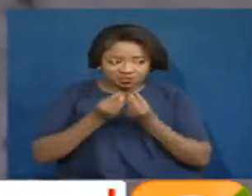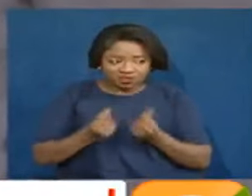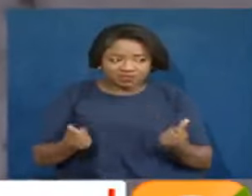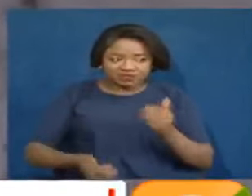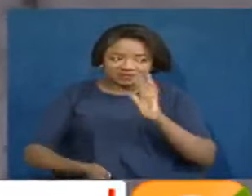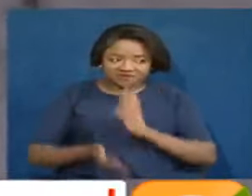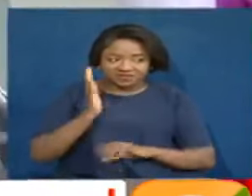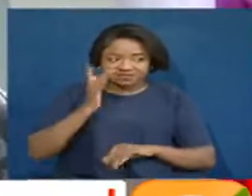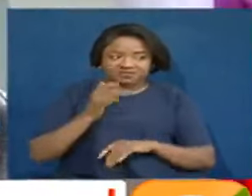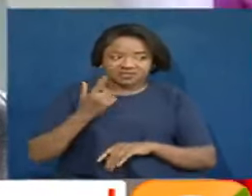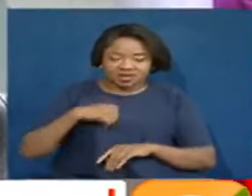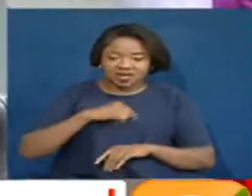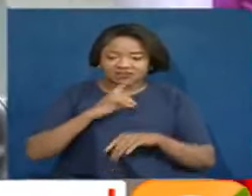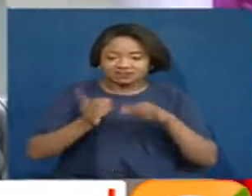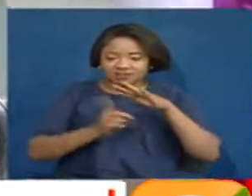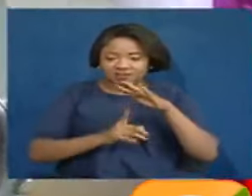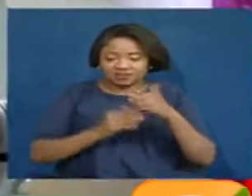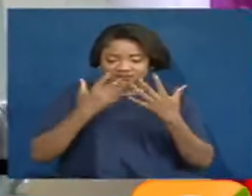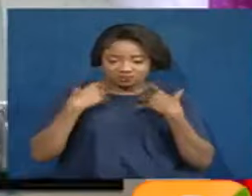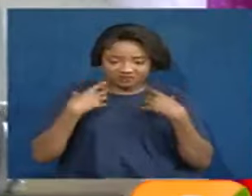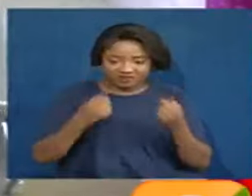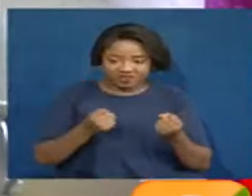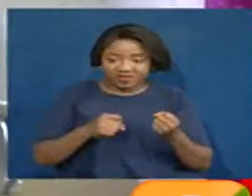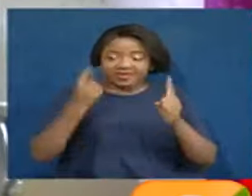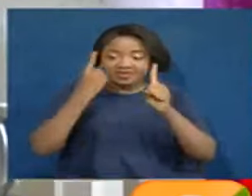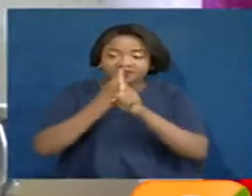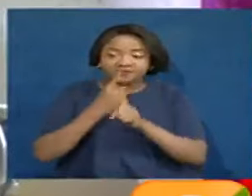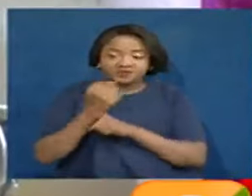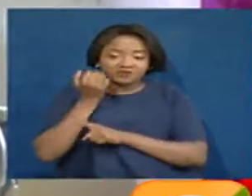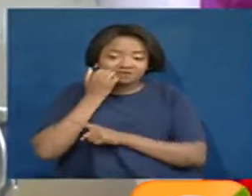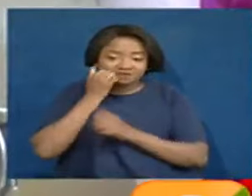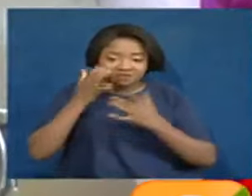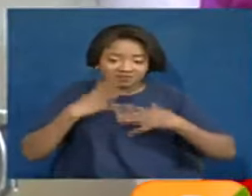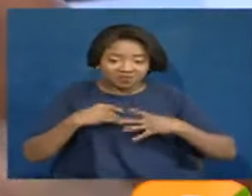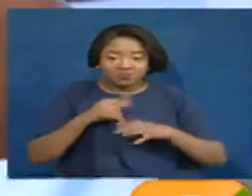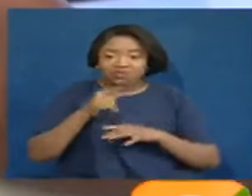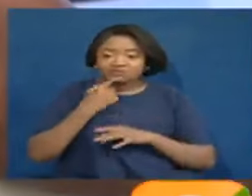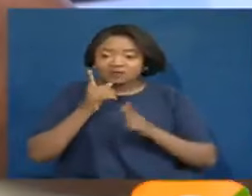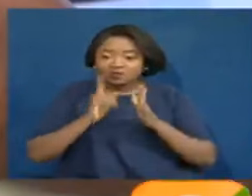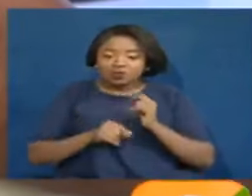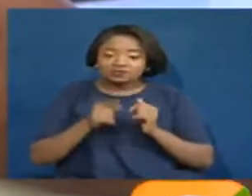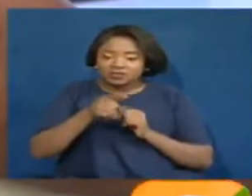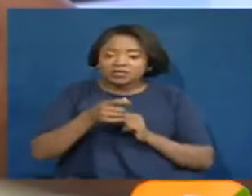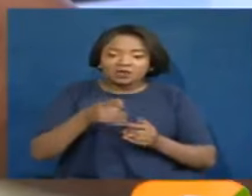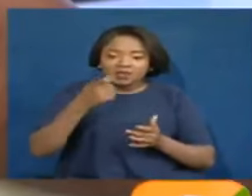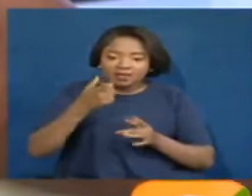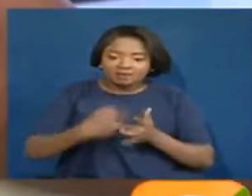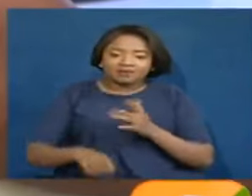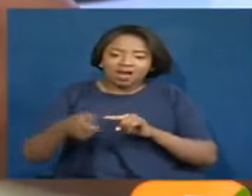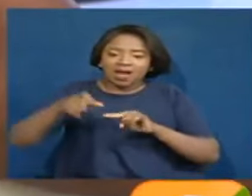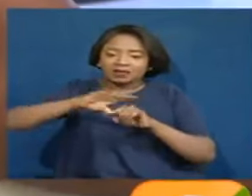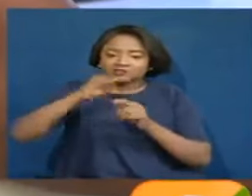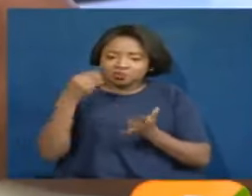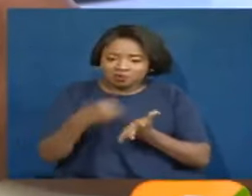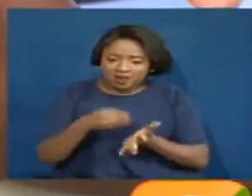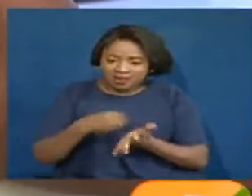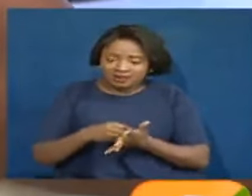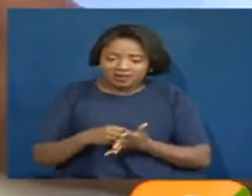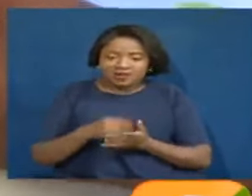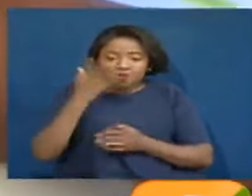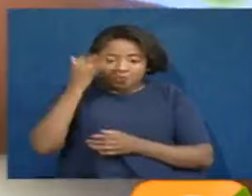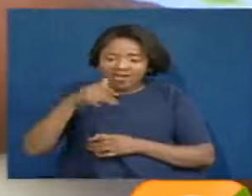the Ministry of Health. Baadhi ya wagonjwa wamelalamikia kuitishwa pesa zaidi, suala ambalo wizara ya afya inasema inatokana na